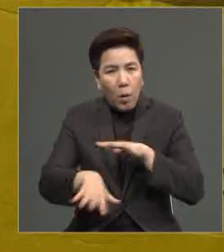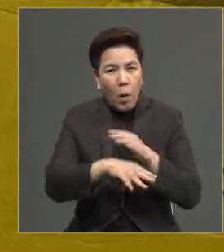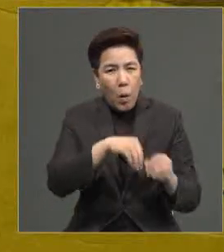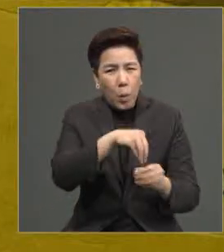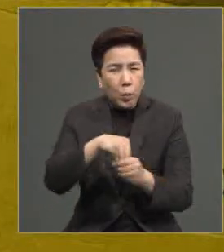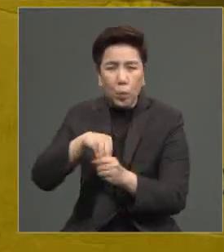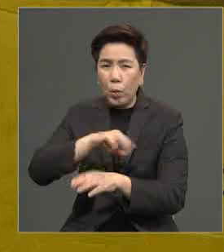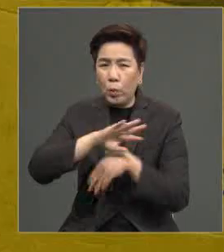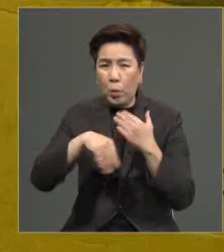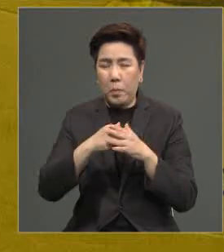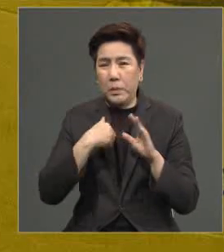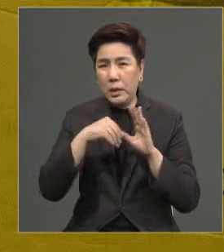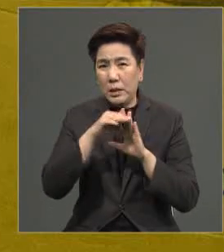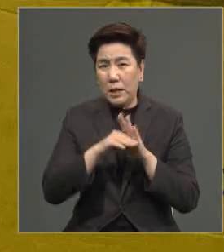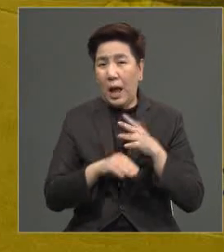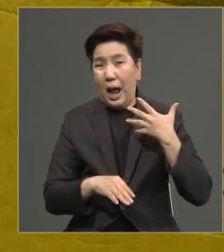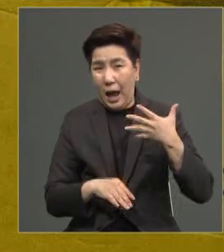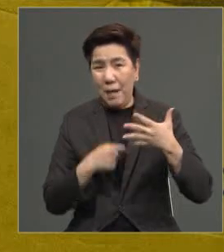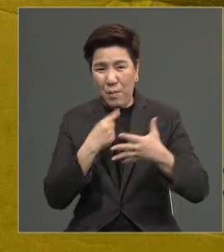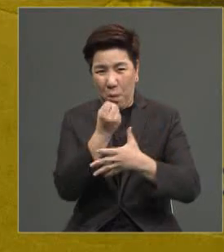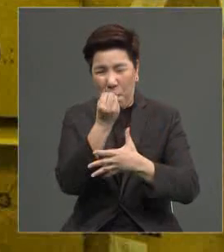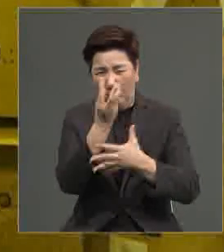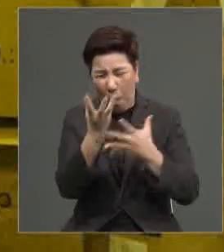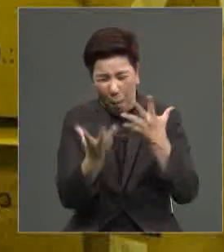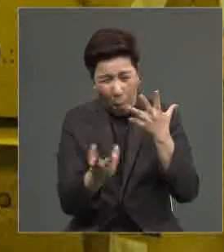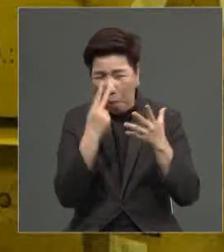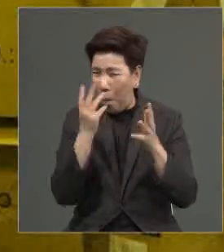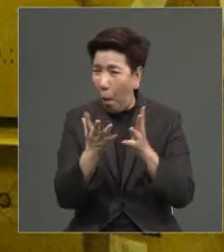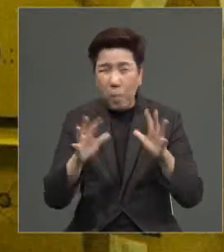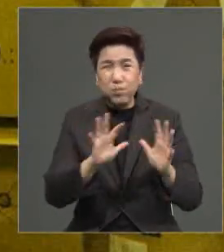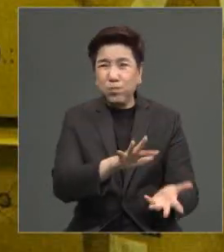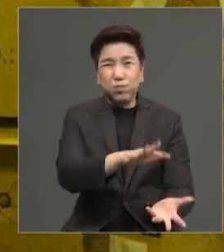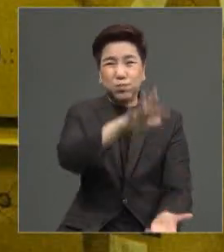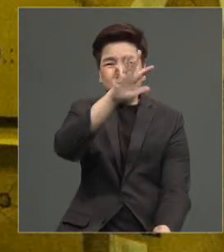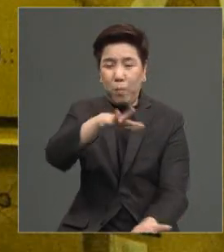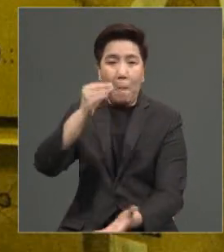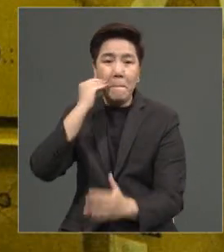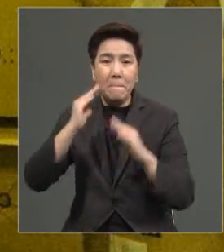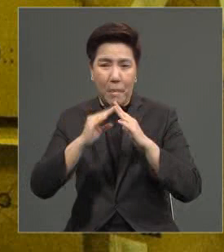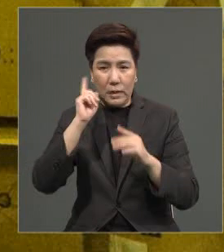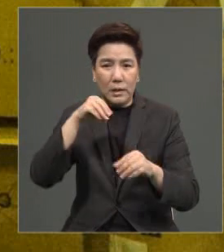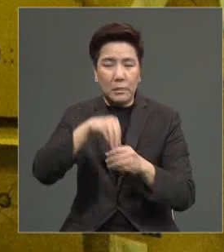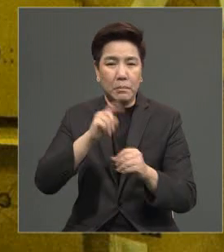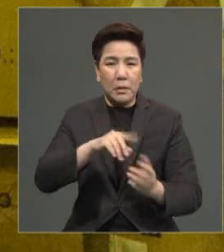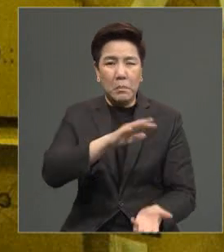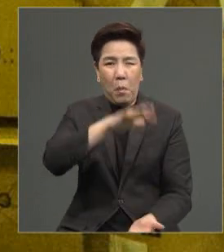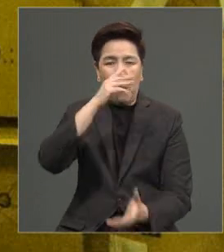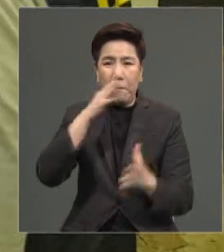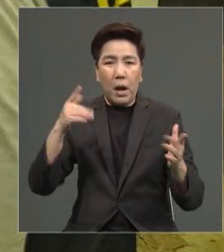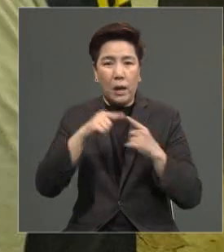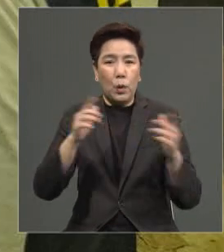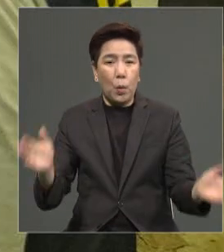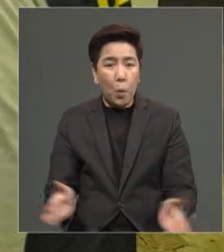ผู้ชมมีทั้งหมด 5รายการแต่จำนวนชิ้นดูสิฮะเยอะดดังนะคือเป็นบ้านนนะแต่จริงๆข้างในเป็นโกดัง